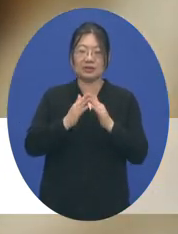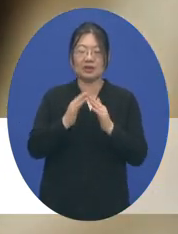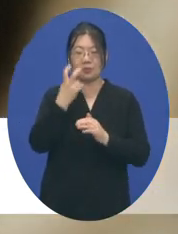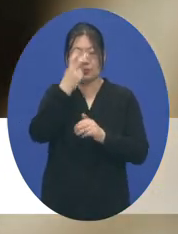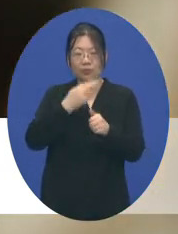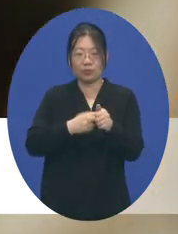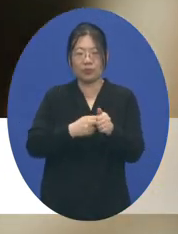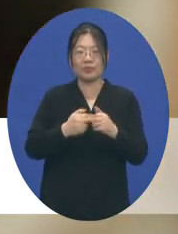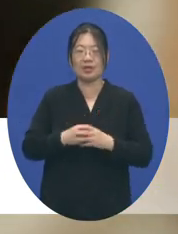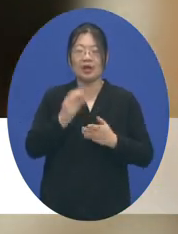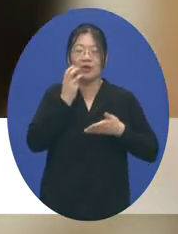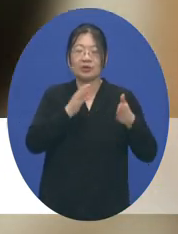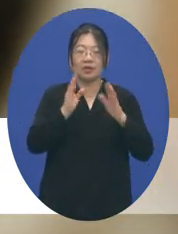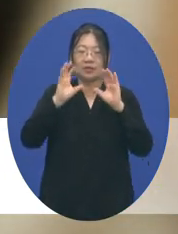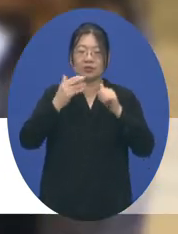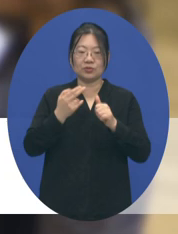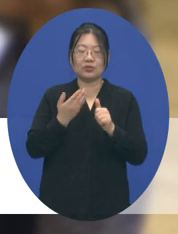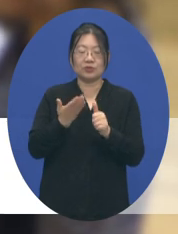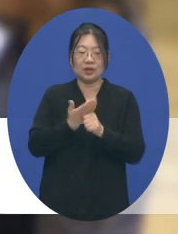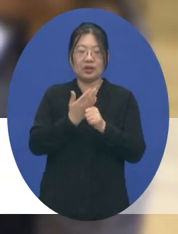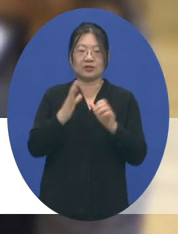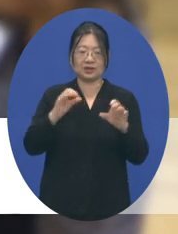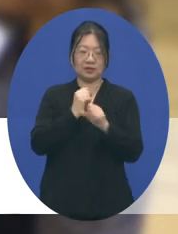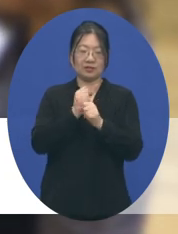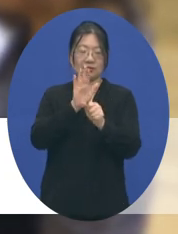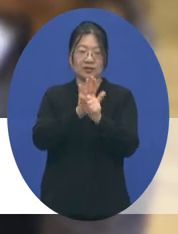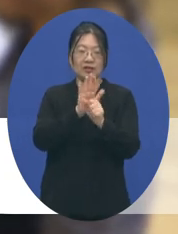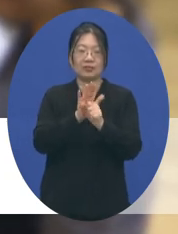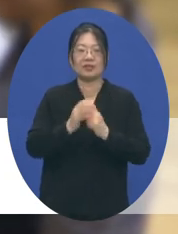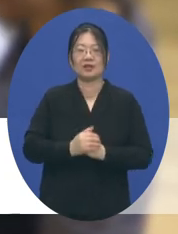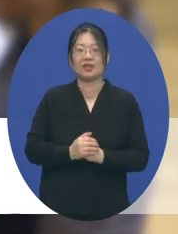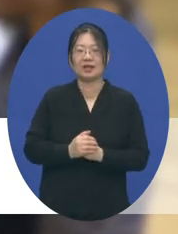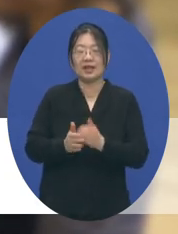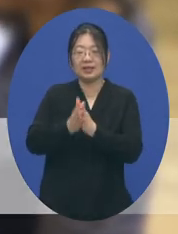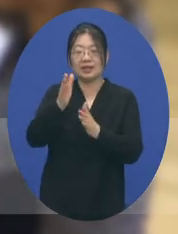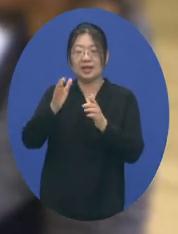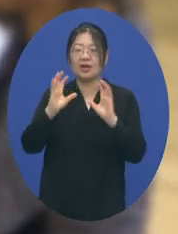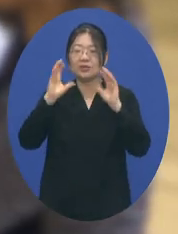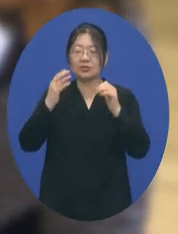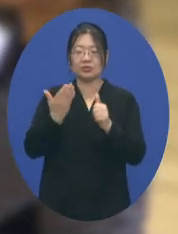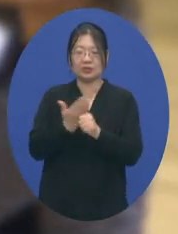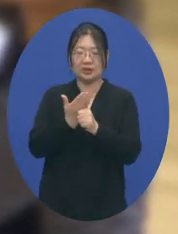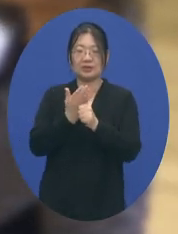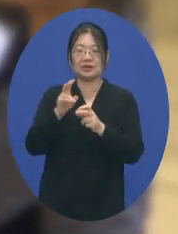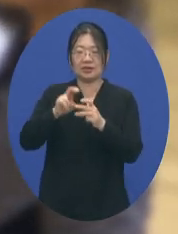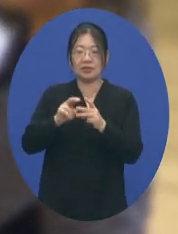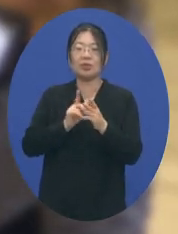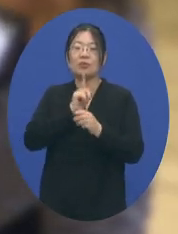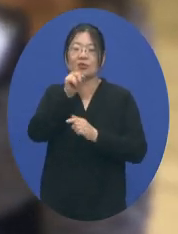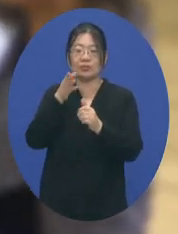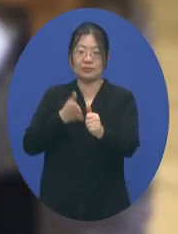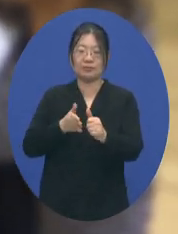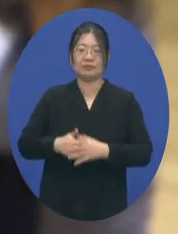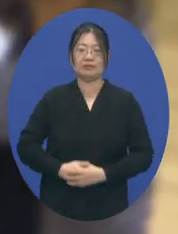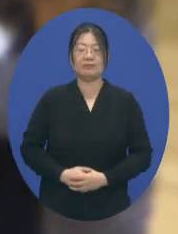교직원은 경도 유가 종합 지원센터나 화식은 유가 종합 지원 센터로 문의하면 됩니다 Ah